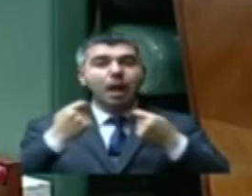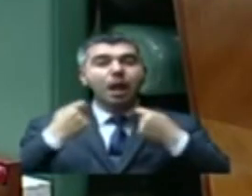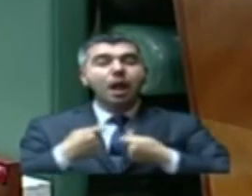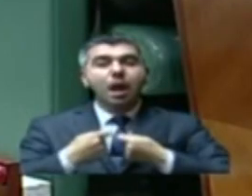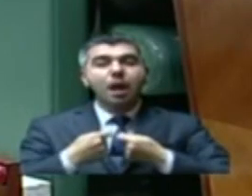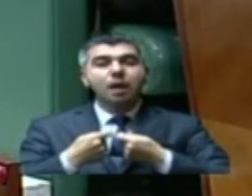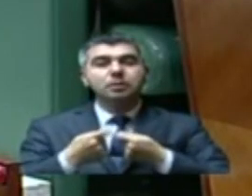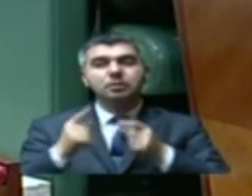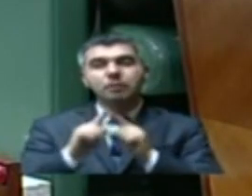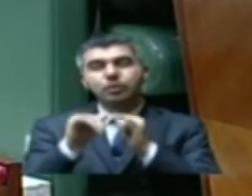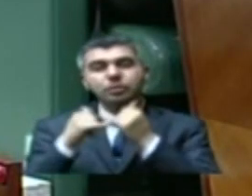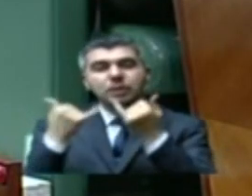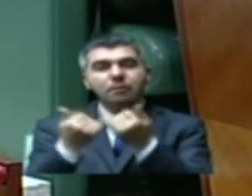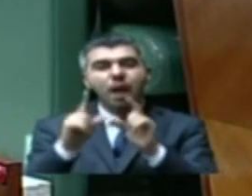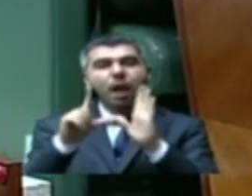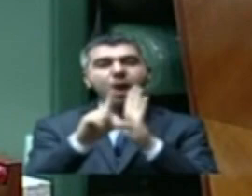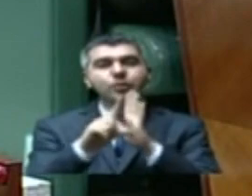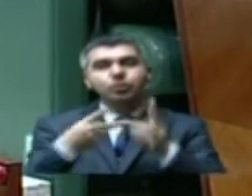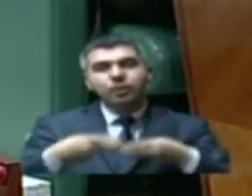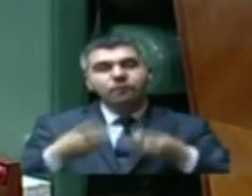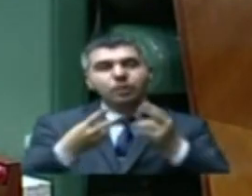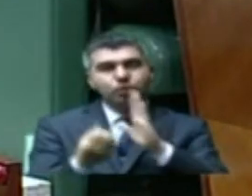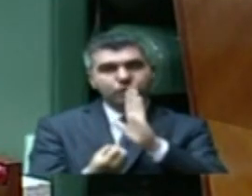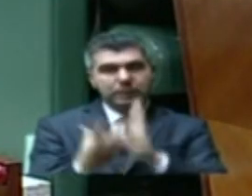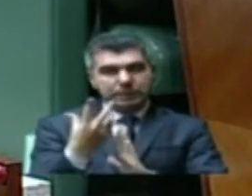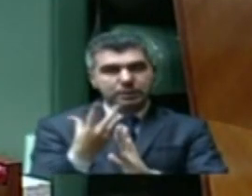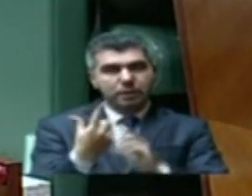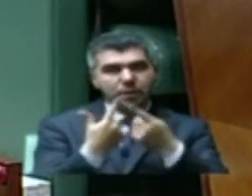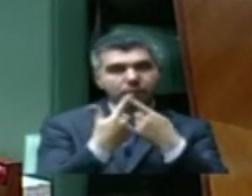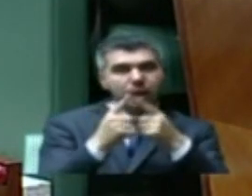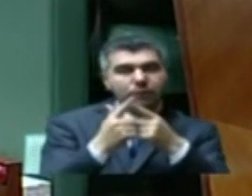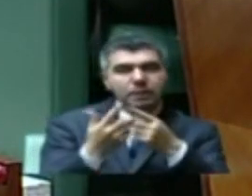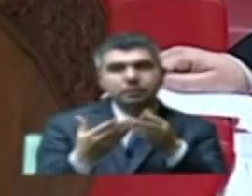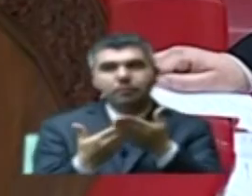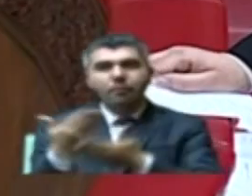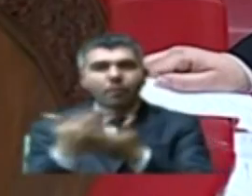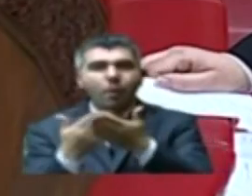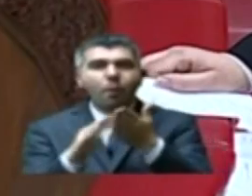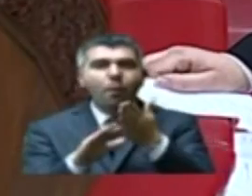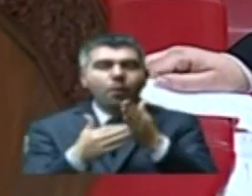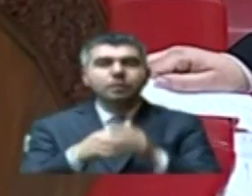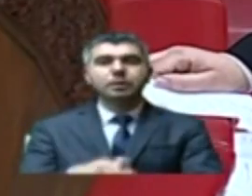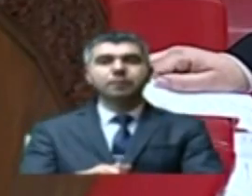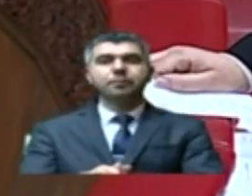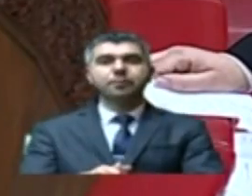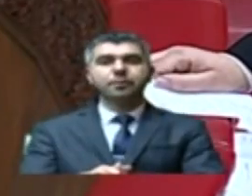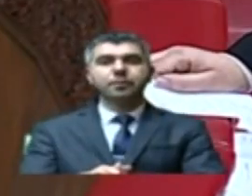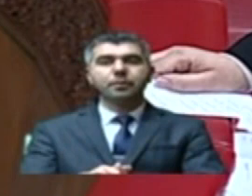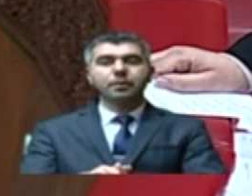وقدمنا لكم مشروع القانون اللي هو بمناسبة ماشي قانون جديد، ولكن في إطار المقاربة التشاركية اللي كنقوموا بها وكنأمنوا بها، أنه من